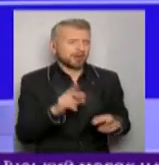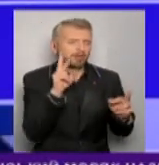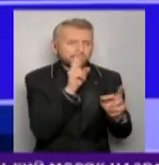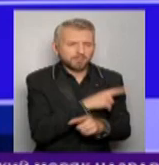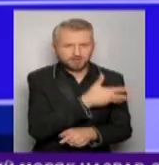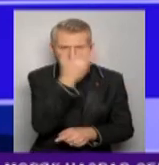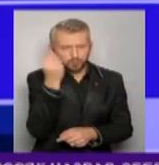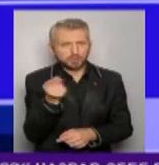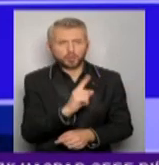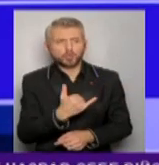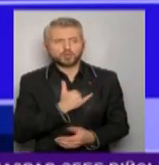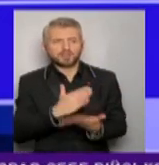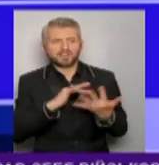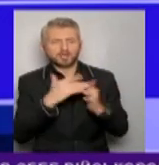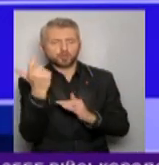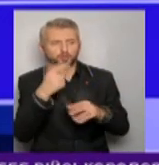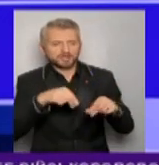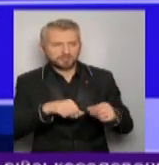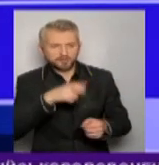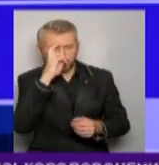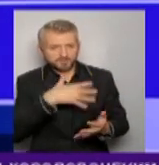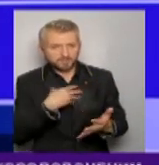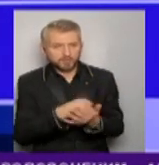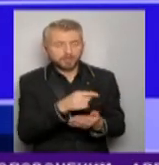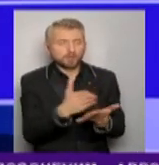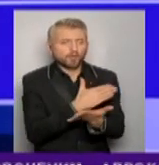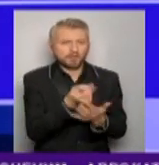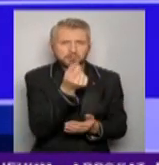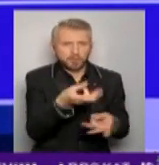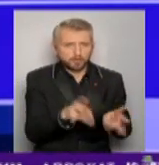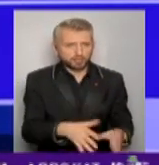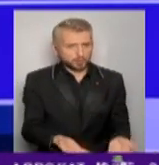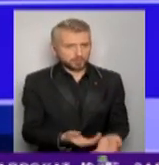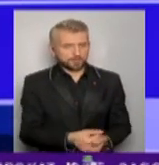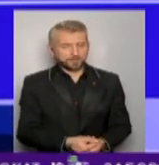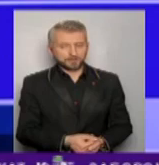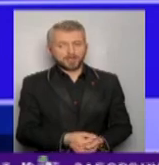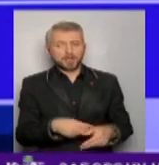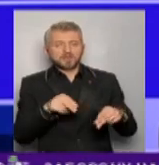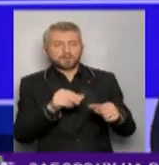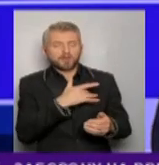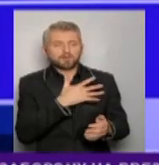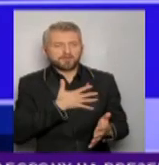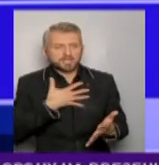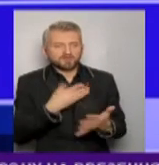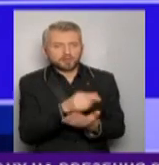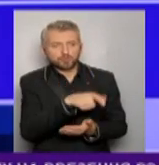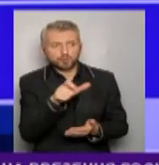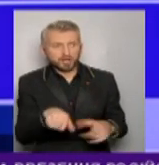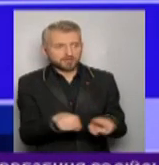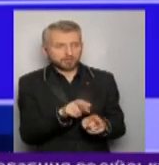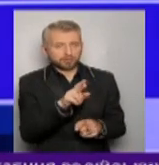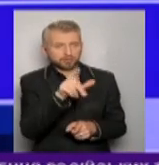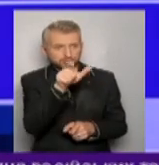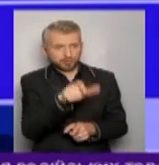про те, що в нас є сільськогосподарська земля в державній власності. Її вже зовсім мало лишилось. Вона є в приватній власності людей, такої як людини, як